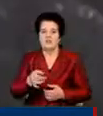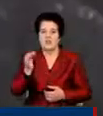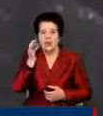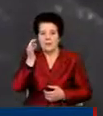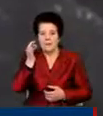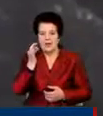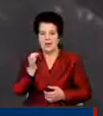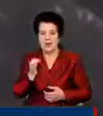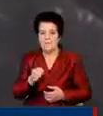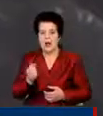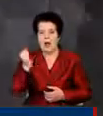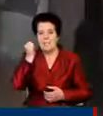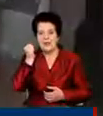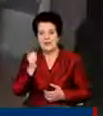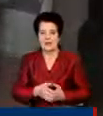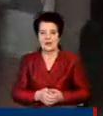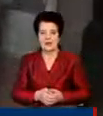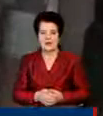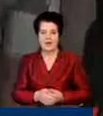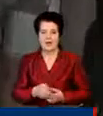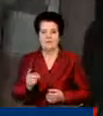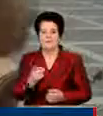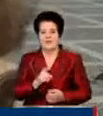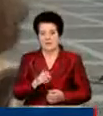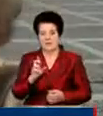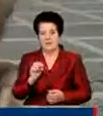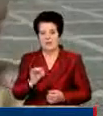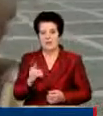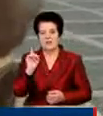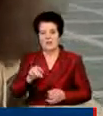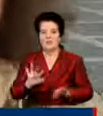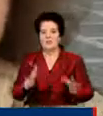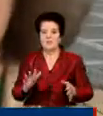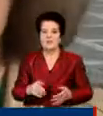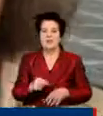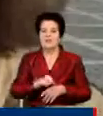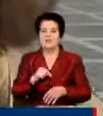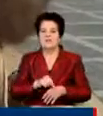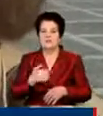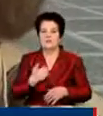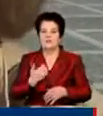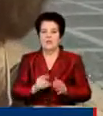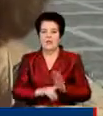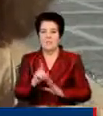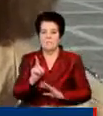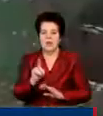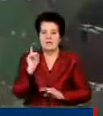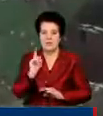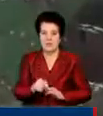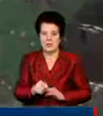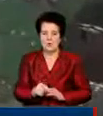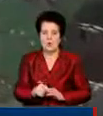comemorăm amintirea. E un motiv de mândrie pentru brașoveni. Acel eveniment a însemnat pentru România un pas